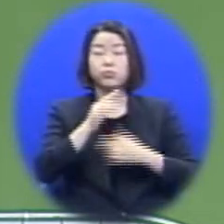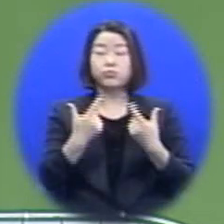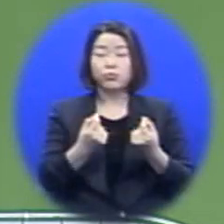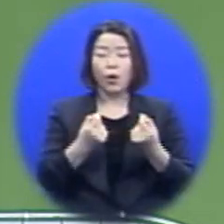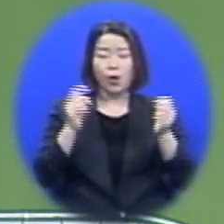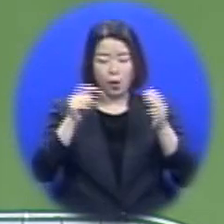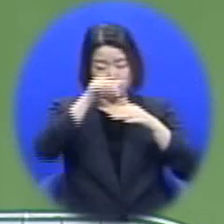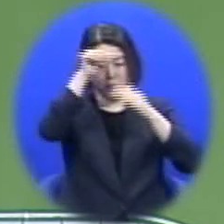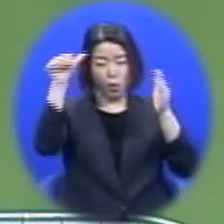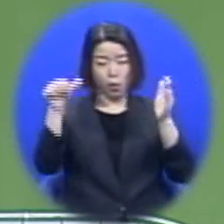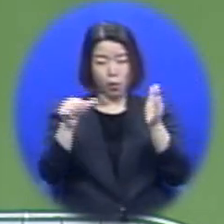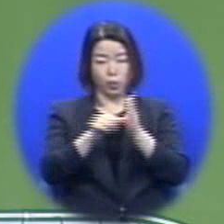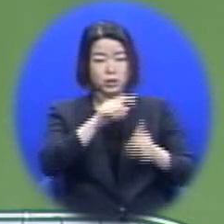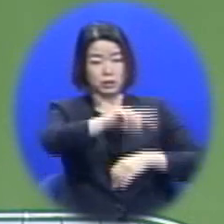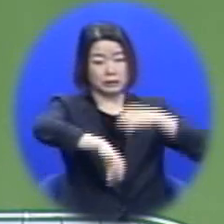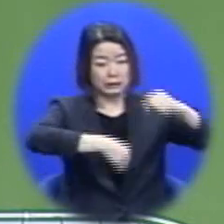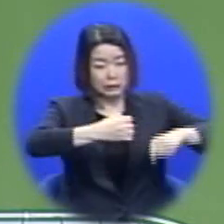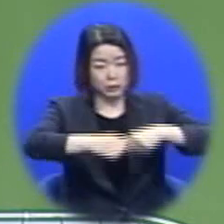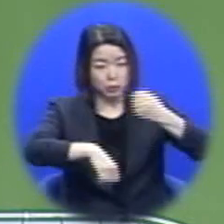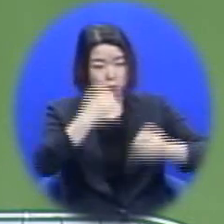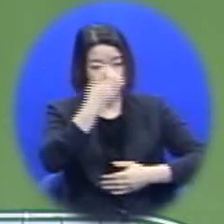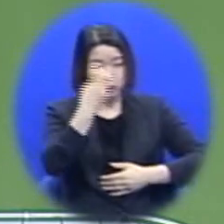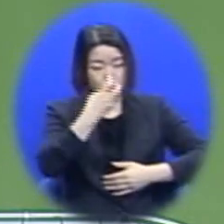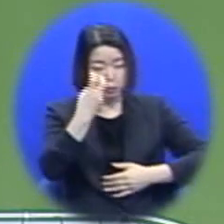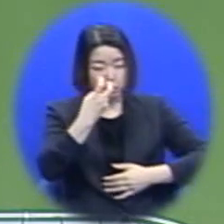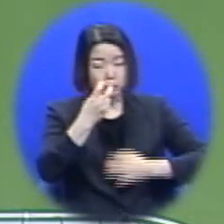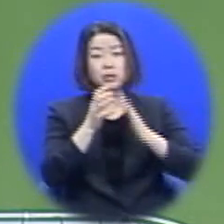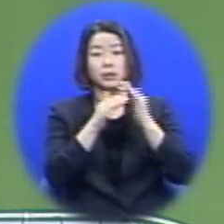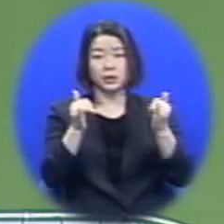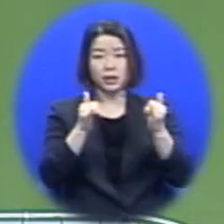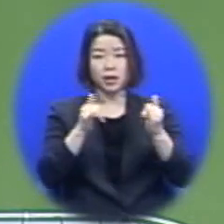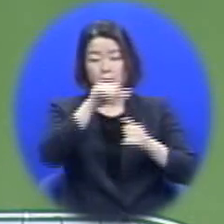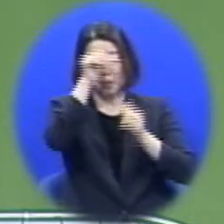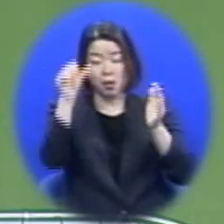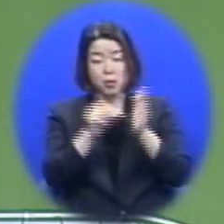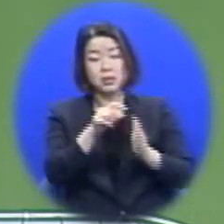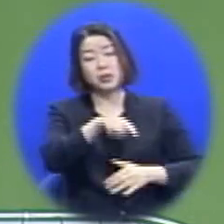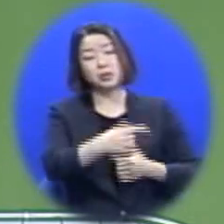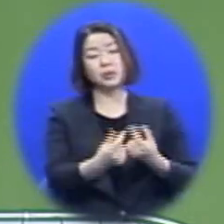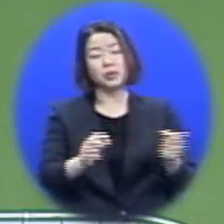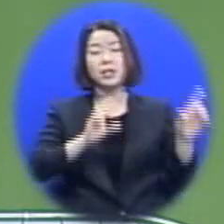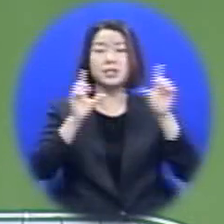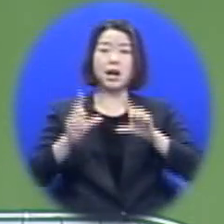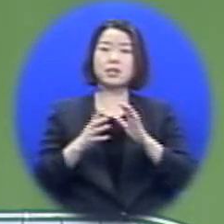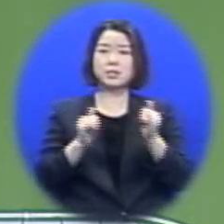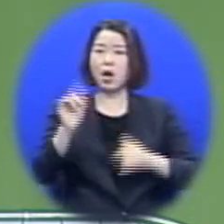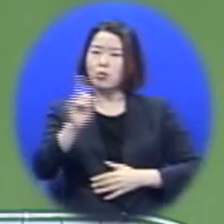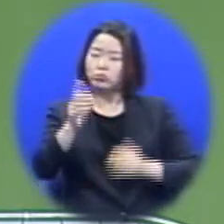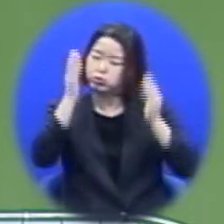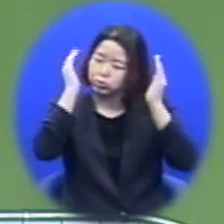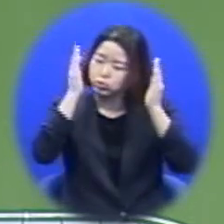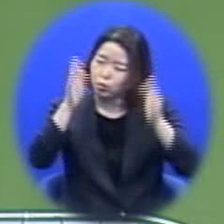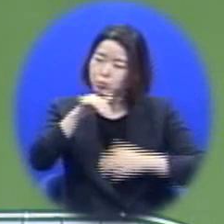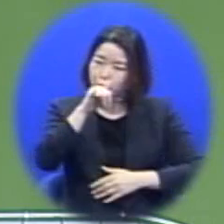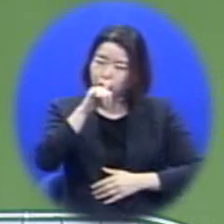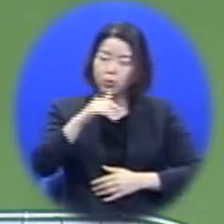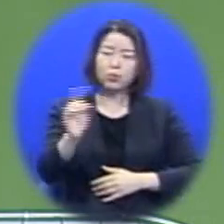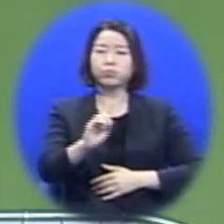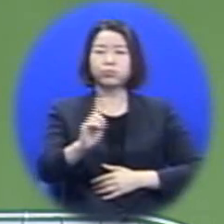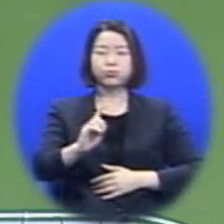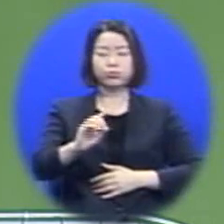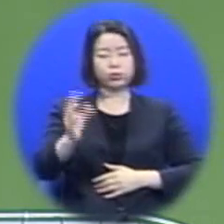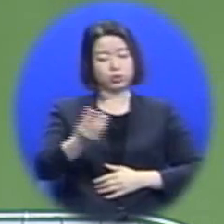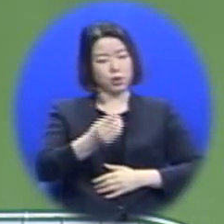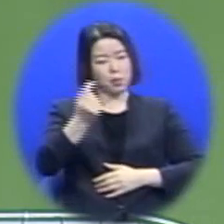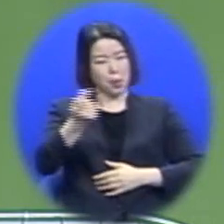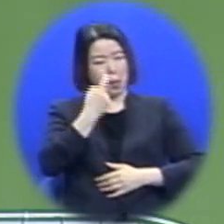그 양떼 짐승만 돌보는, 평생 그렇게 살아야만 되는 그 사람들이 도대체 무슨 공부를 했겠으며 무슨 교양이